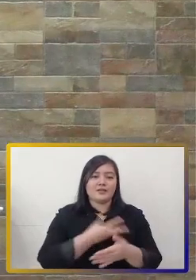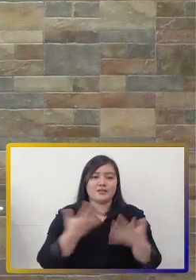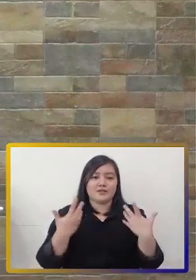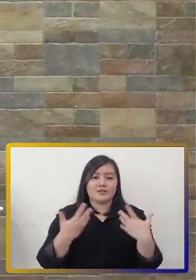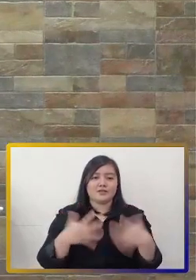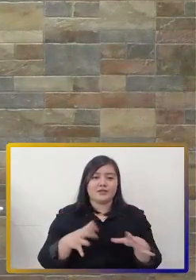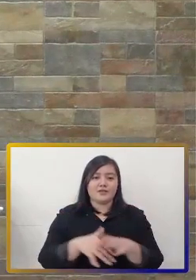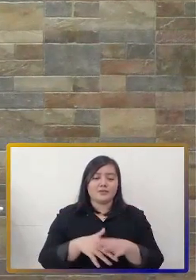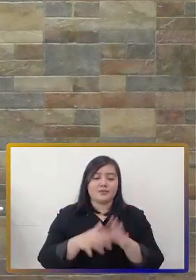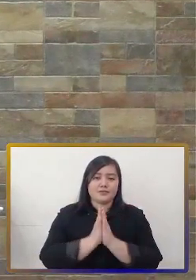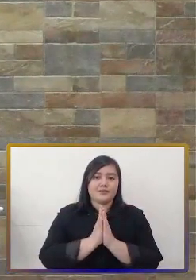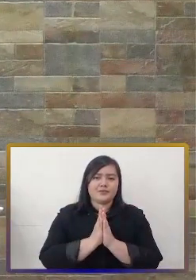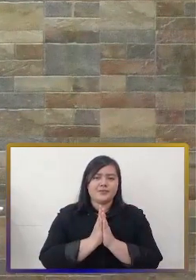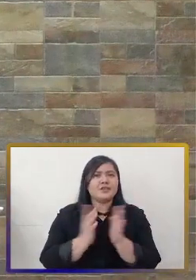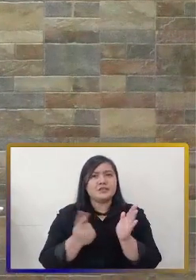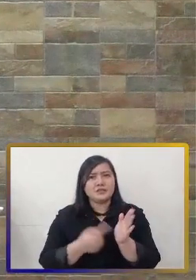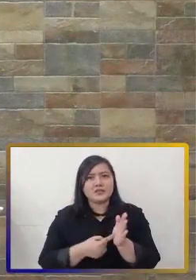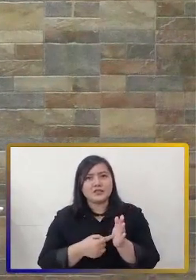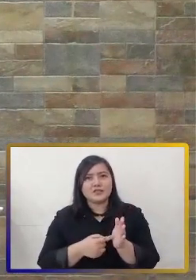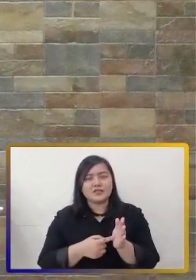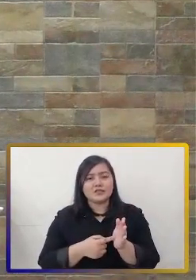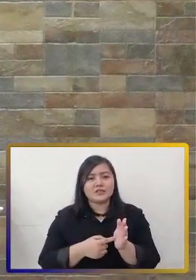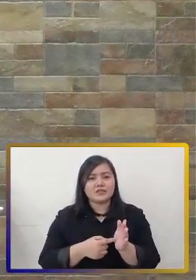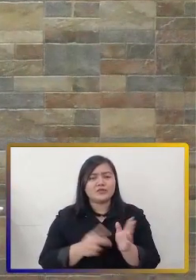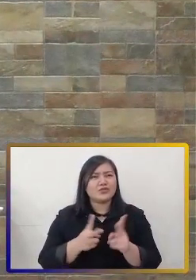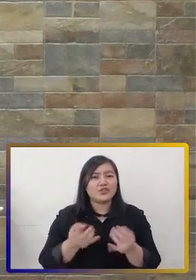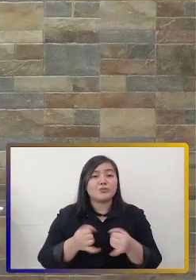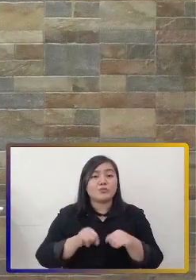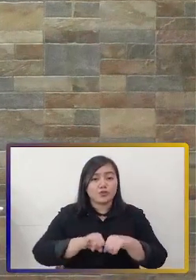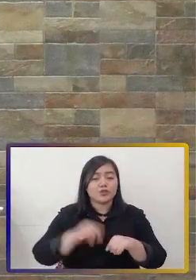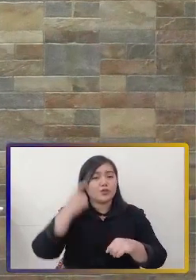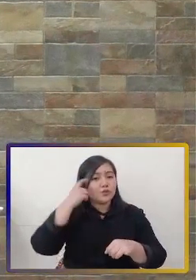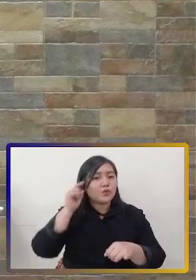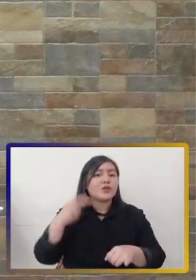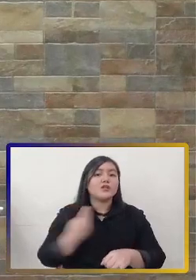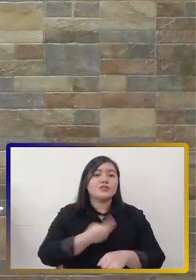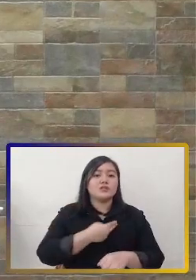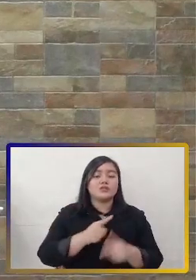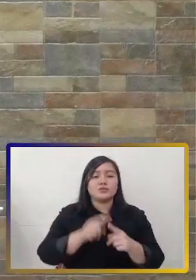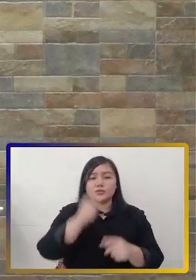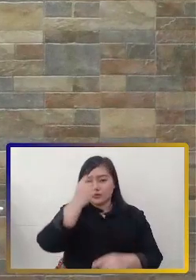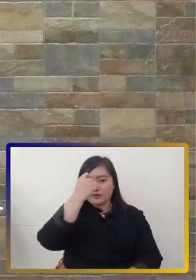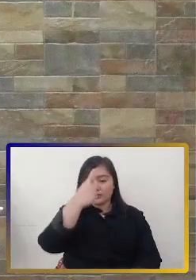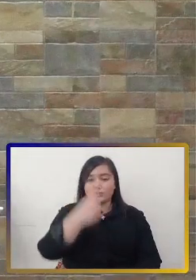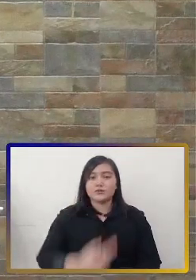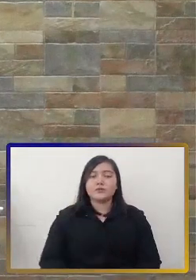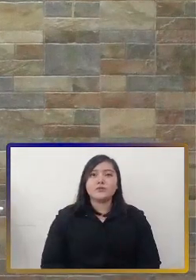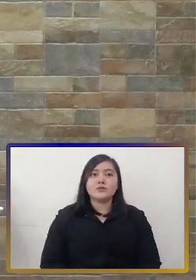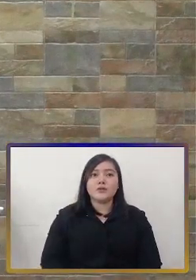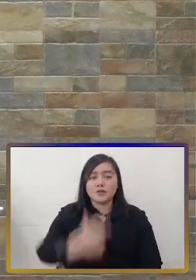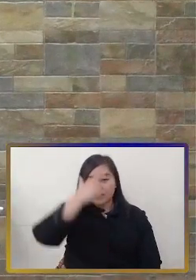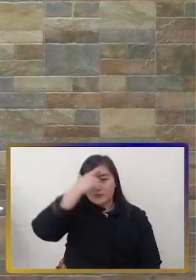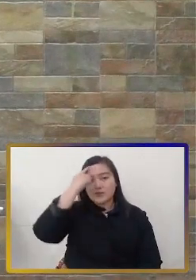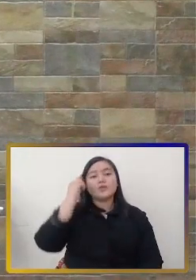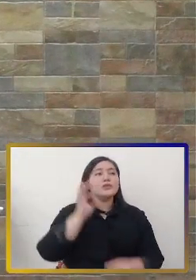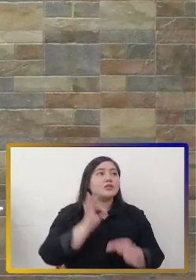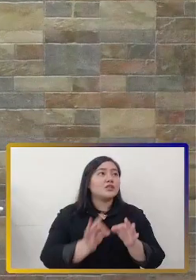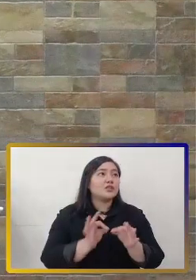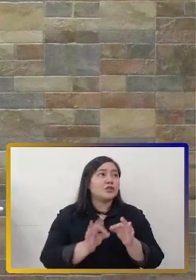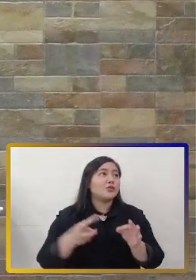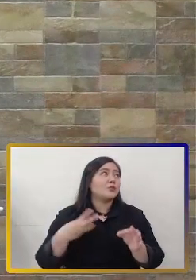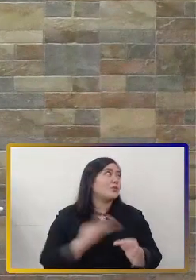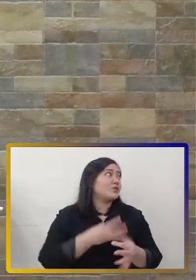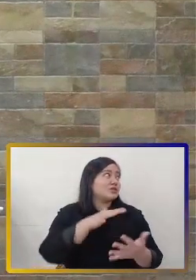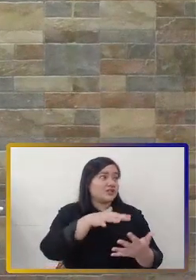niyo po, mahalaga po ito. Mahalagang maintindihan po natin. Kasi, para hindi po sa atin ang doubt, eh, kasi kapag ititrace, so sabi ko nga po sa inyo,